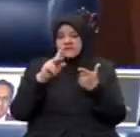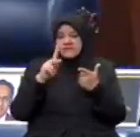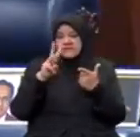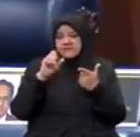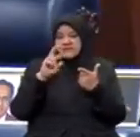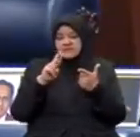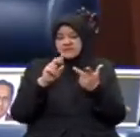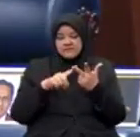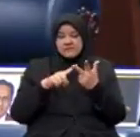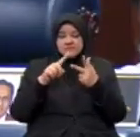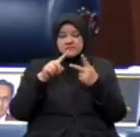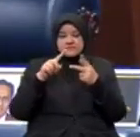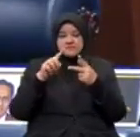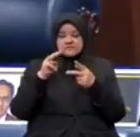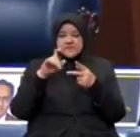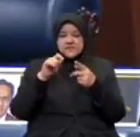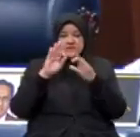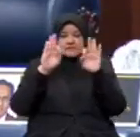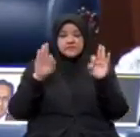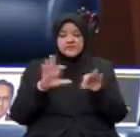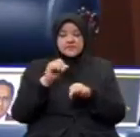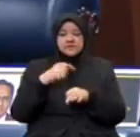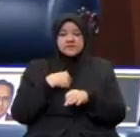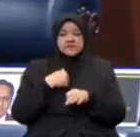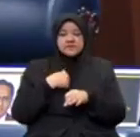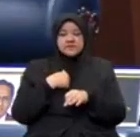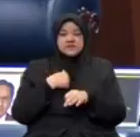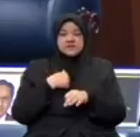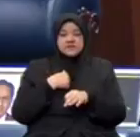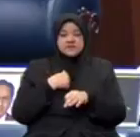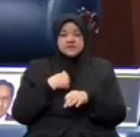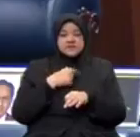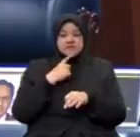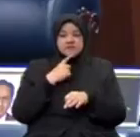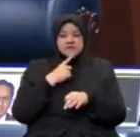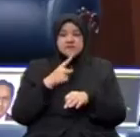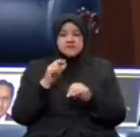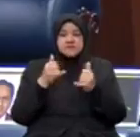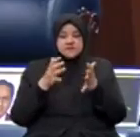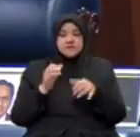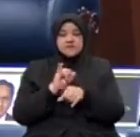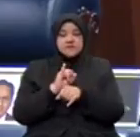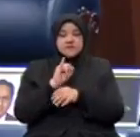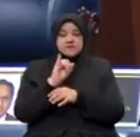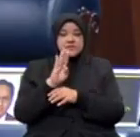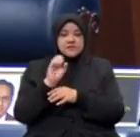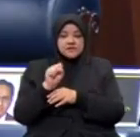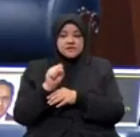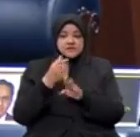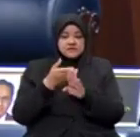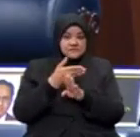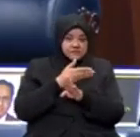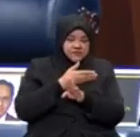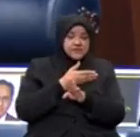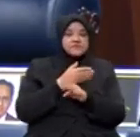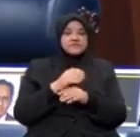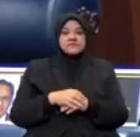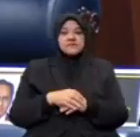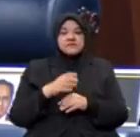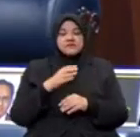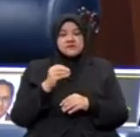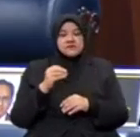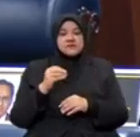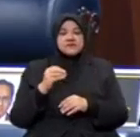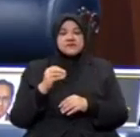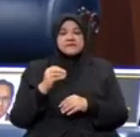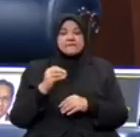metal framing dan sebagainya. Dan saya juga merupakan pemain industri IBS sebelum ini, yang